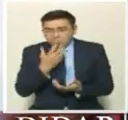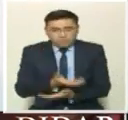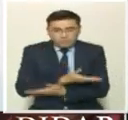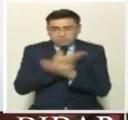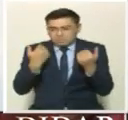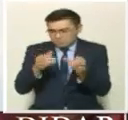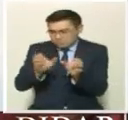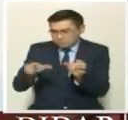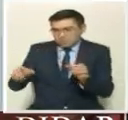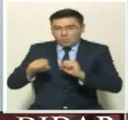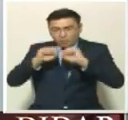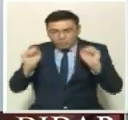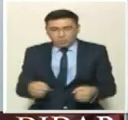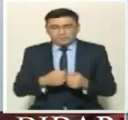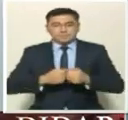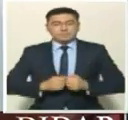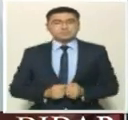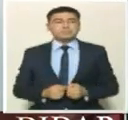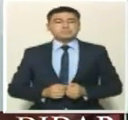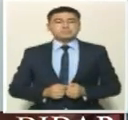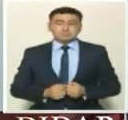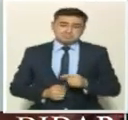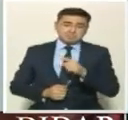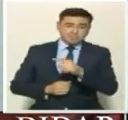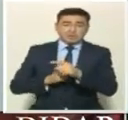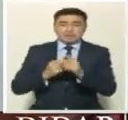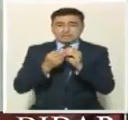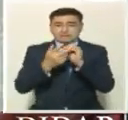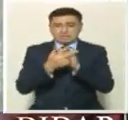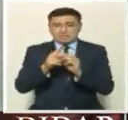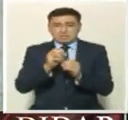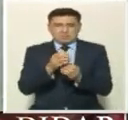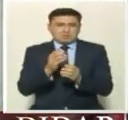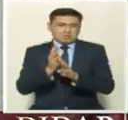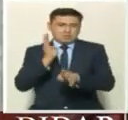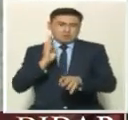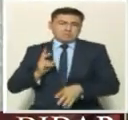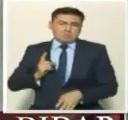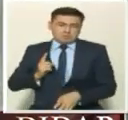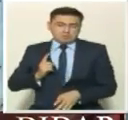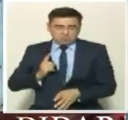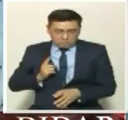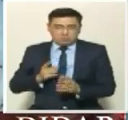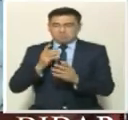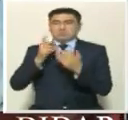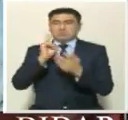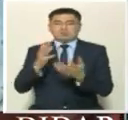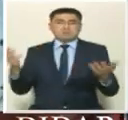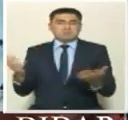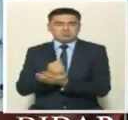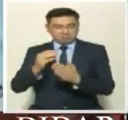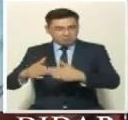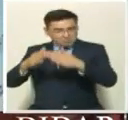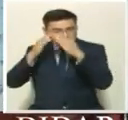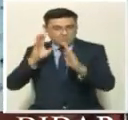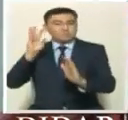беретінін белгісіз. Бұл Ырысбибі Смадиярова, ол 13 жыл кезекте тұрып, 3 жыл бұрын осы 3 бөлмелі пәтерге қол жеткізген еді.